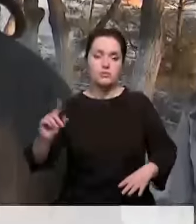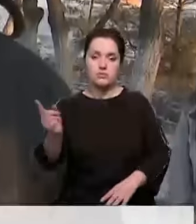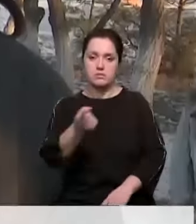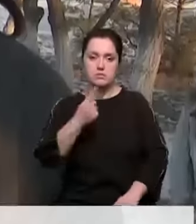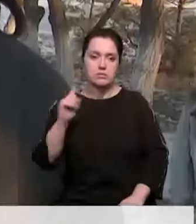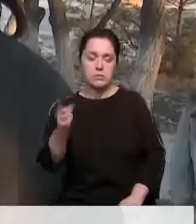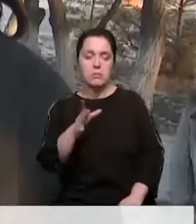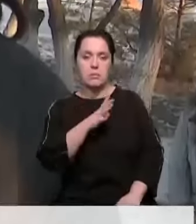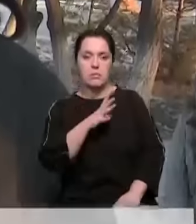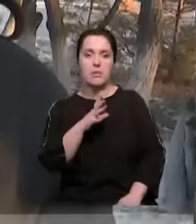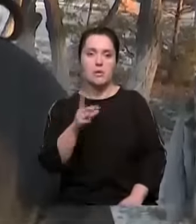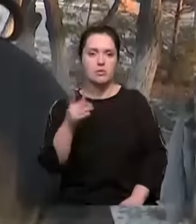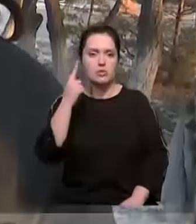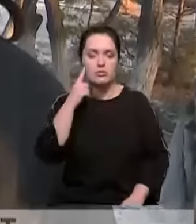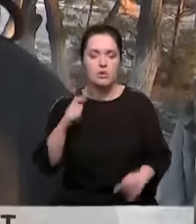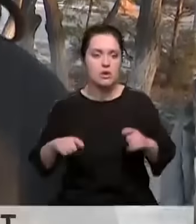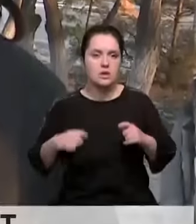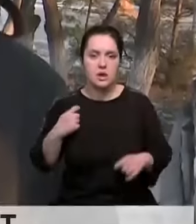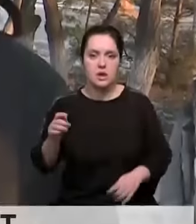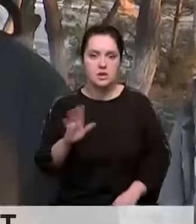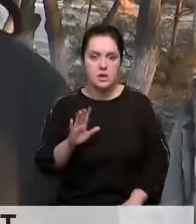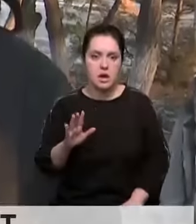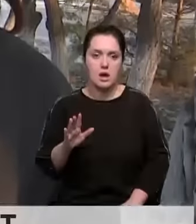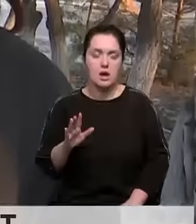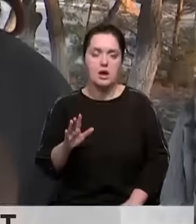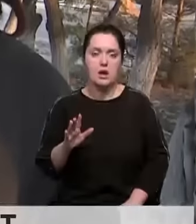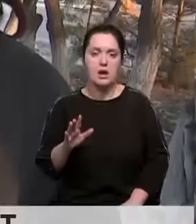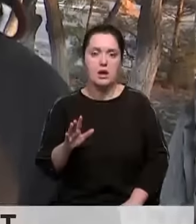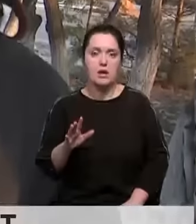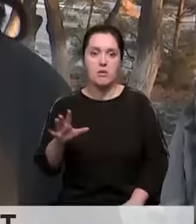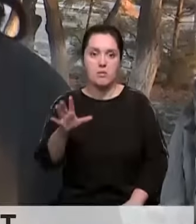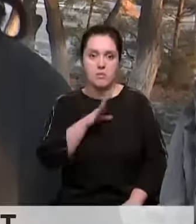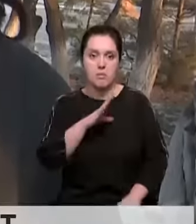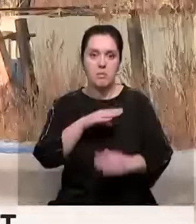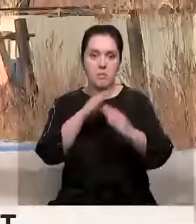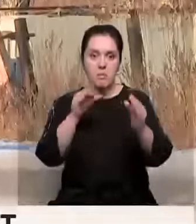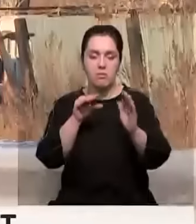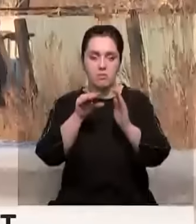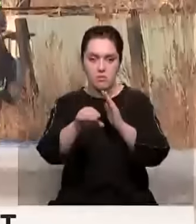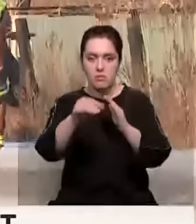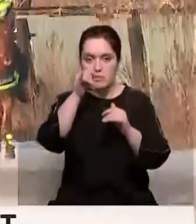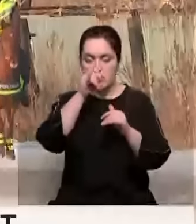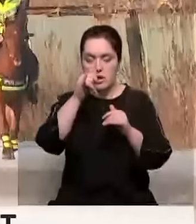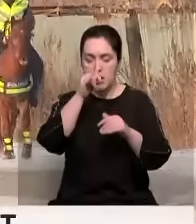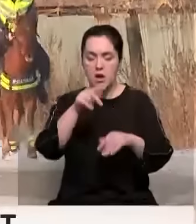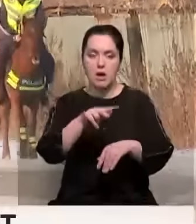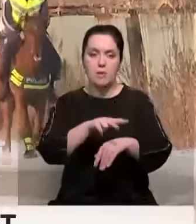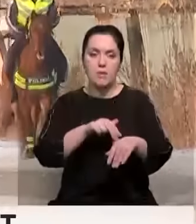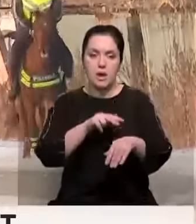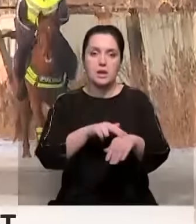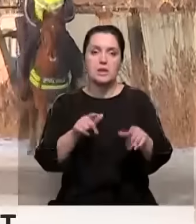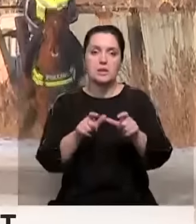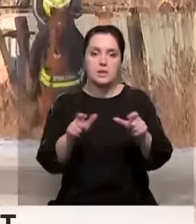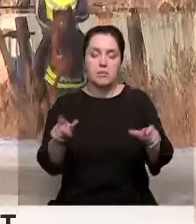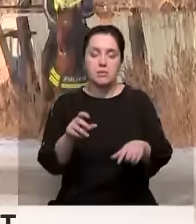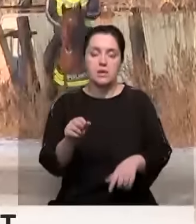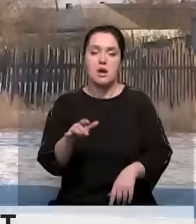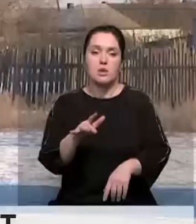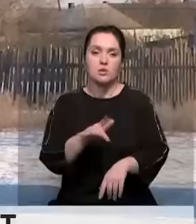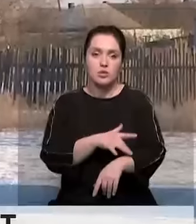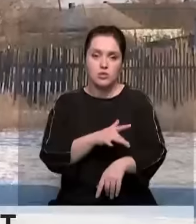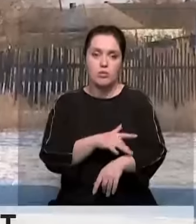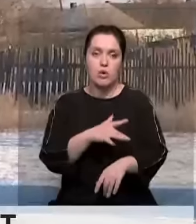что не зря это все, потому что есть где машины реально не проедут, например. В департаменте полиции отметили, что на службу в конную